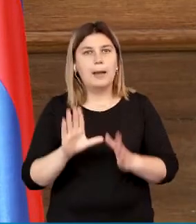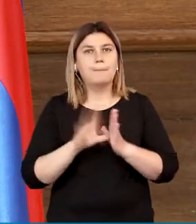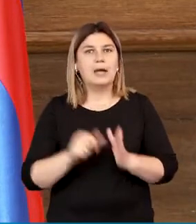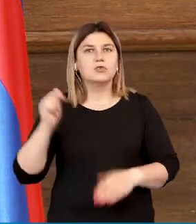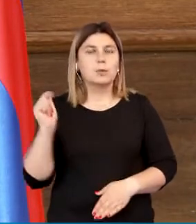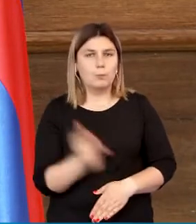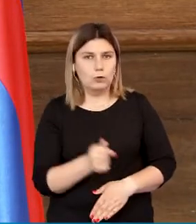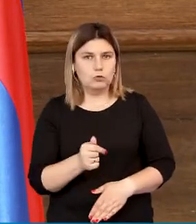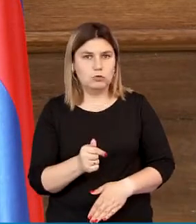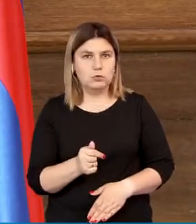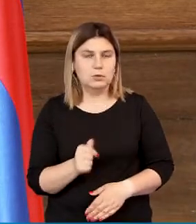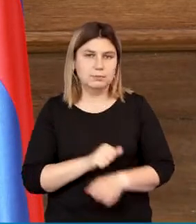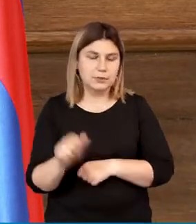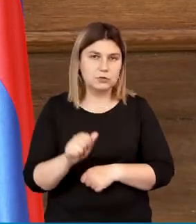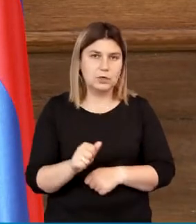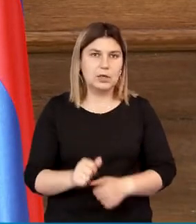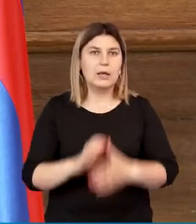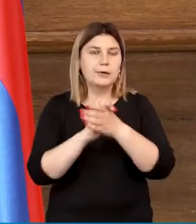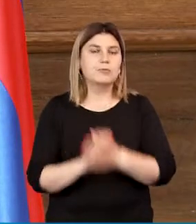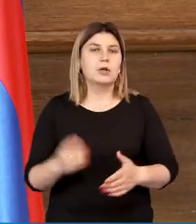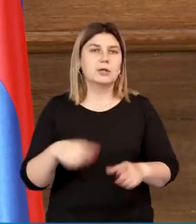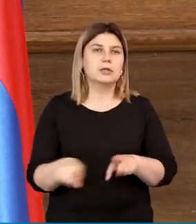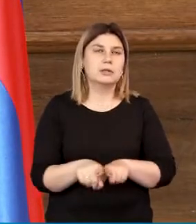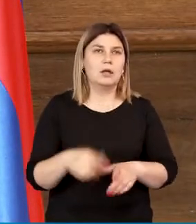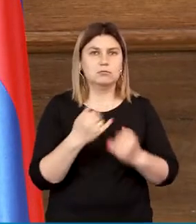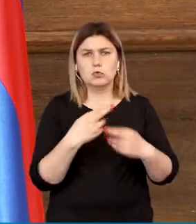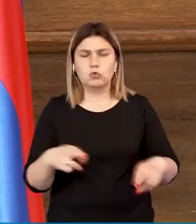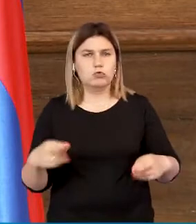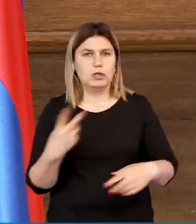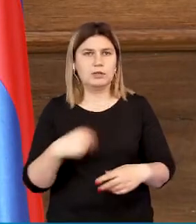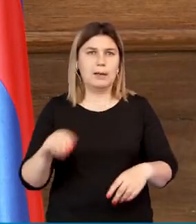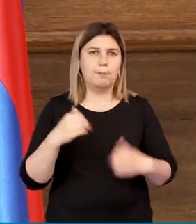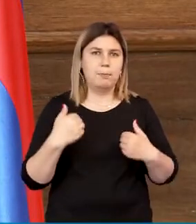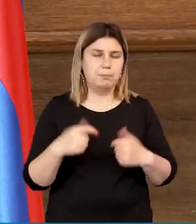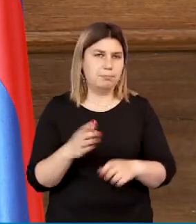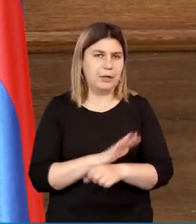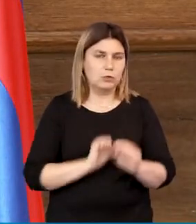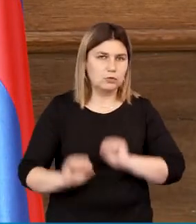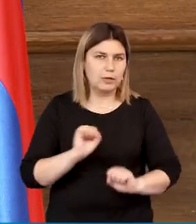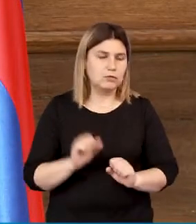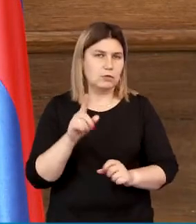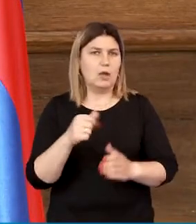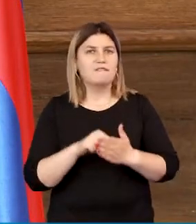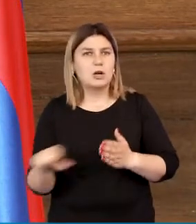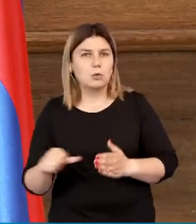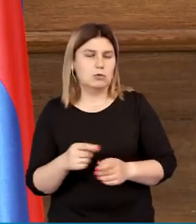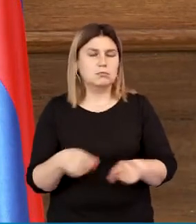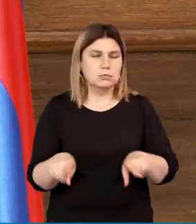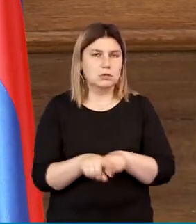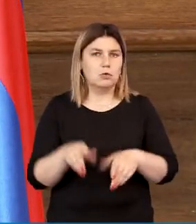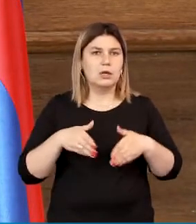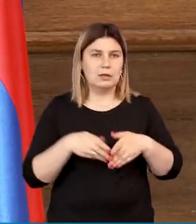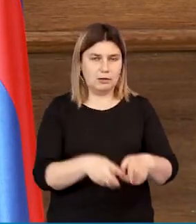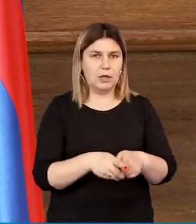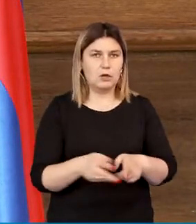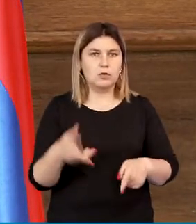być coraz bardziej przyjazne dla osób z różnych powodów wykluczonych i to jest ten kierunek, którego na pewno